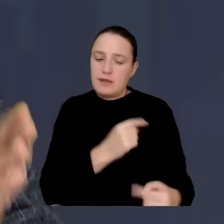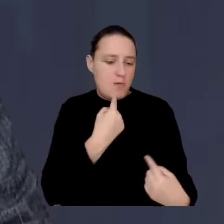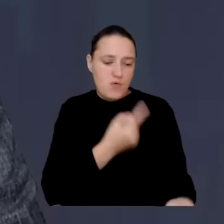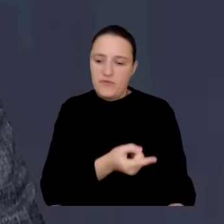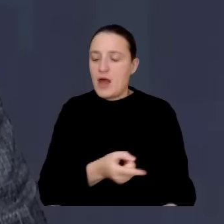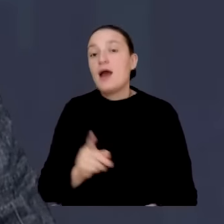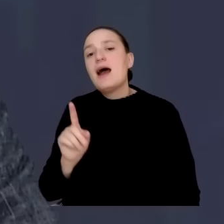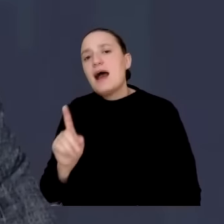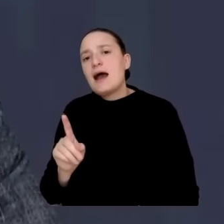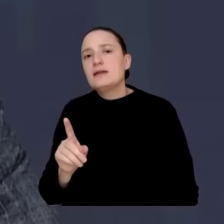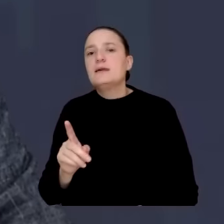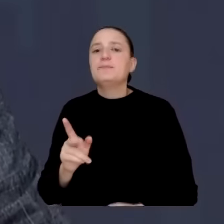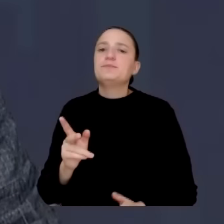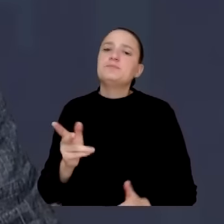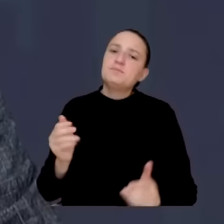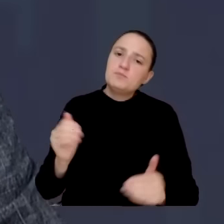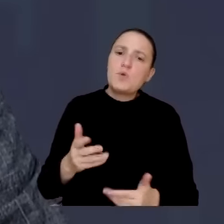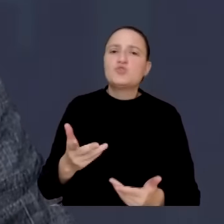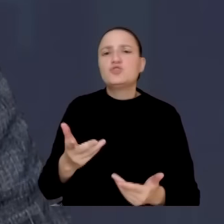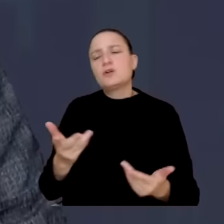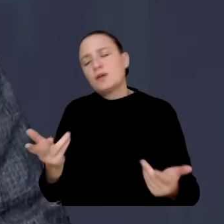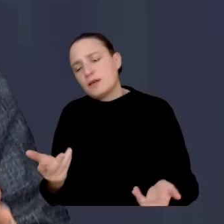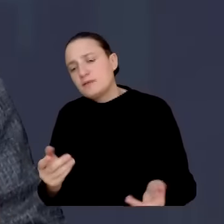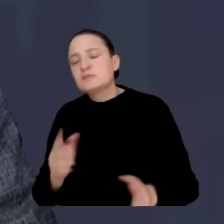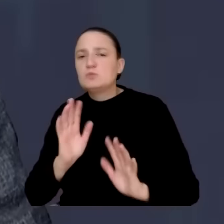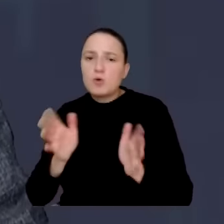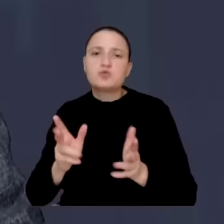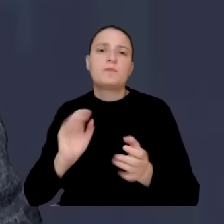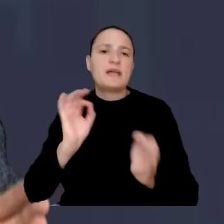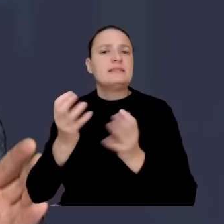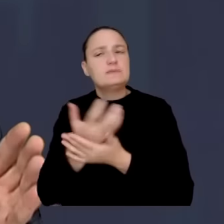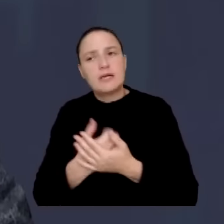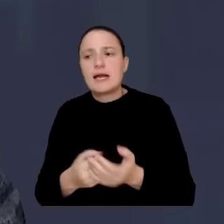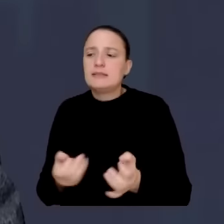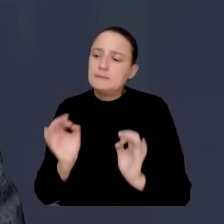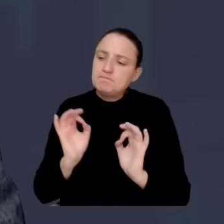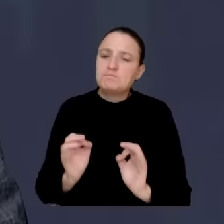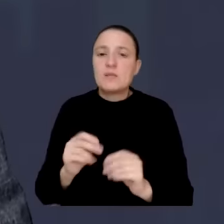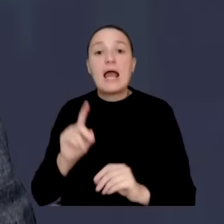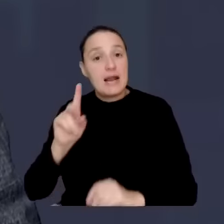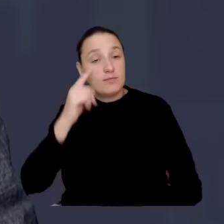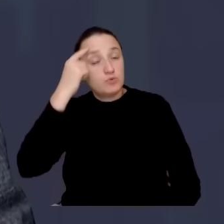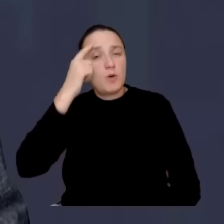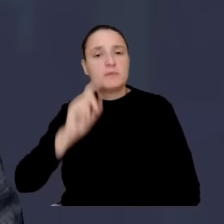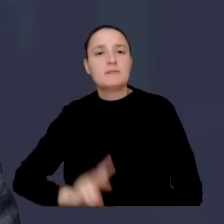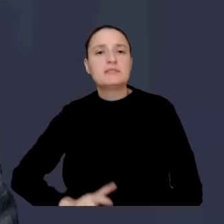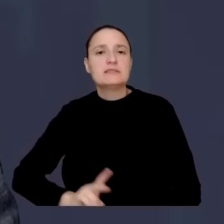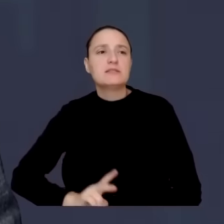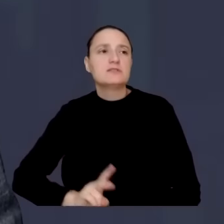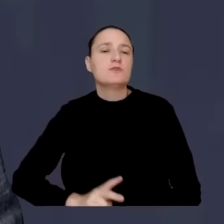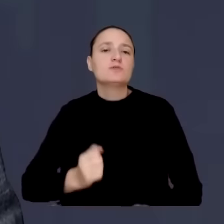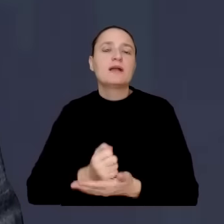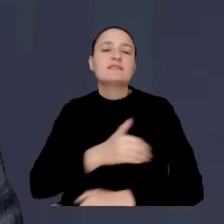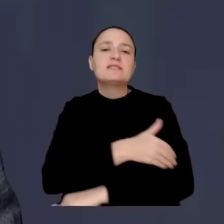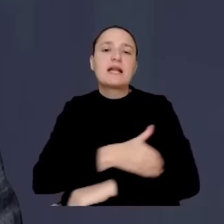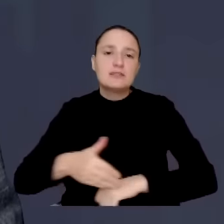zzy są jest to niepokojące może nie miażdżące natomiast przypomnę jednak że na przykład w ministerstwie Spraw Zagranicznych